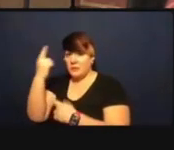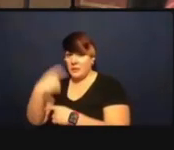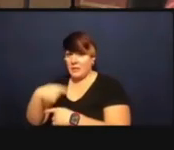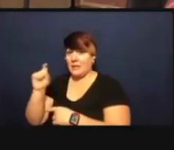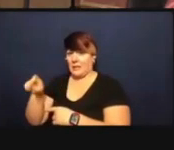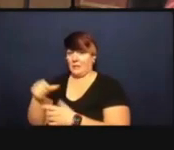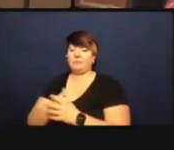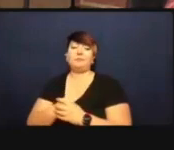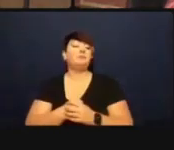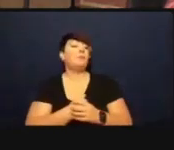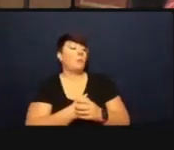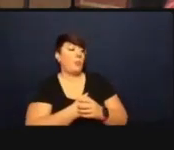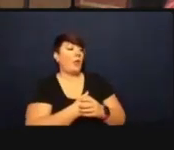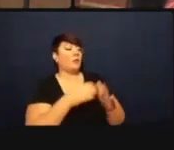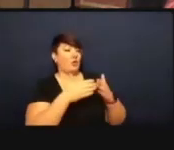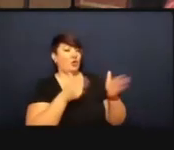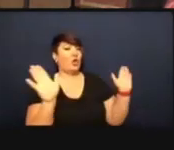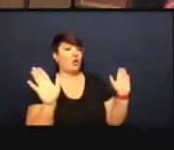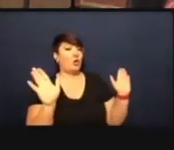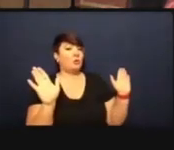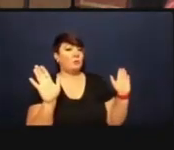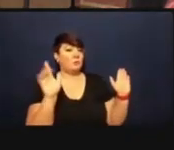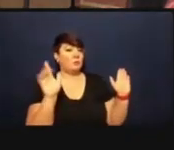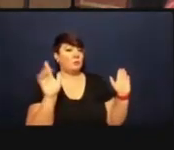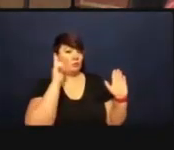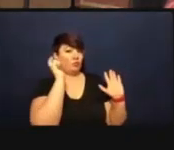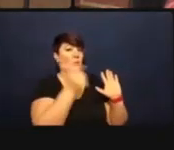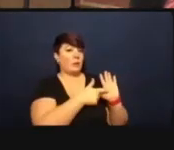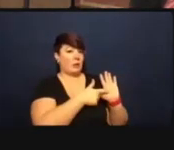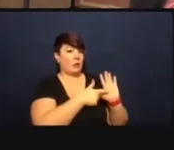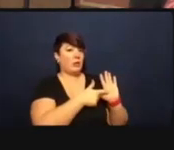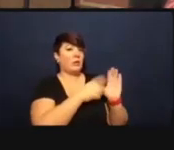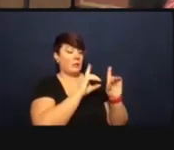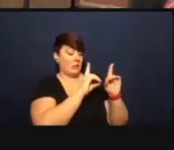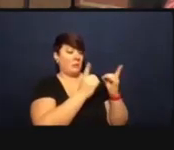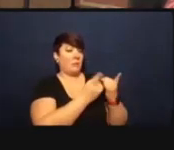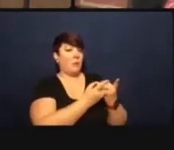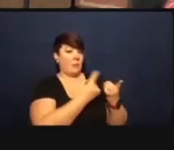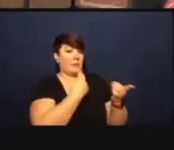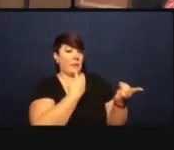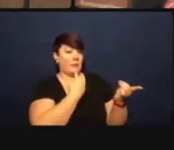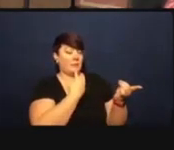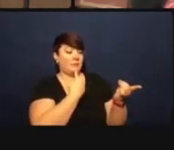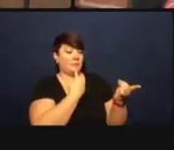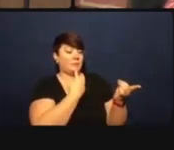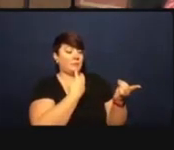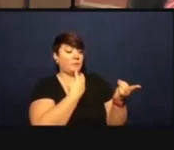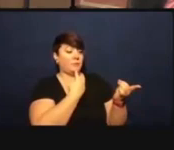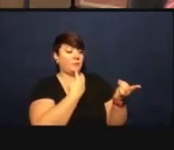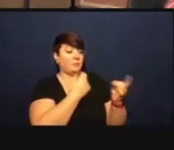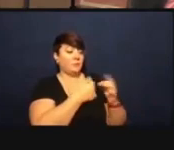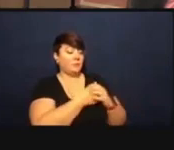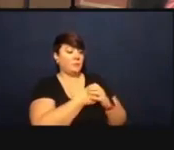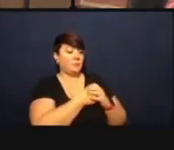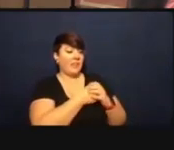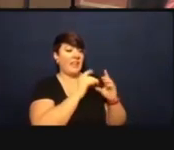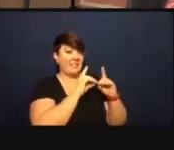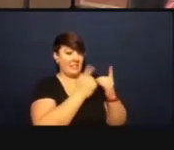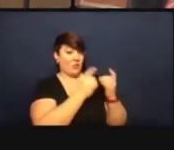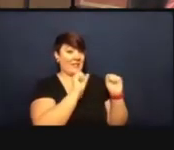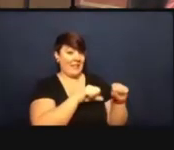kwa mfano kuzungumza na washikadau. Kwa sasa